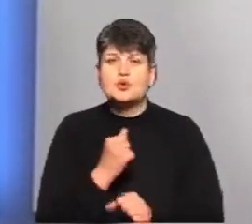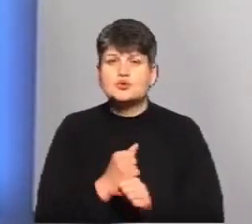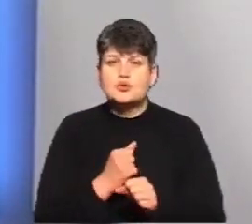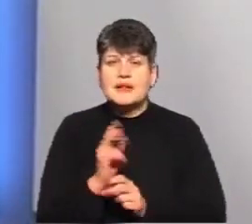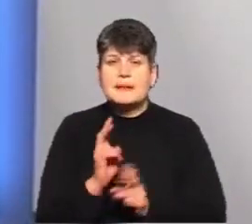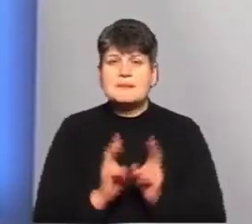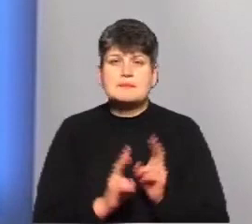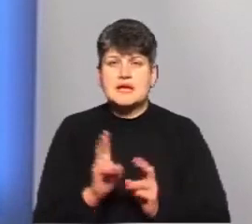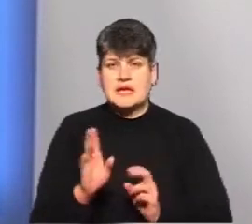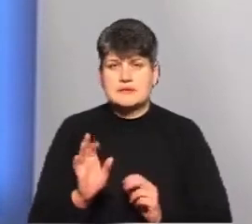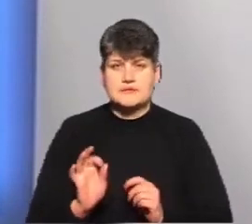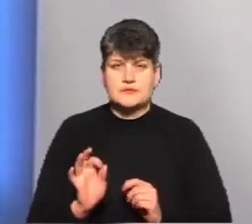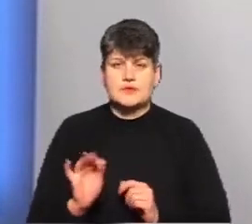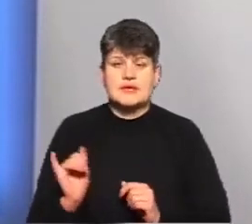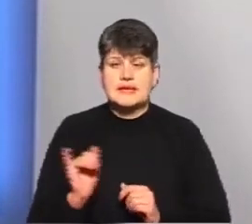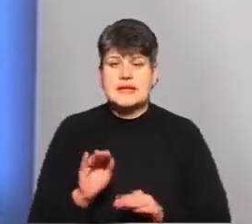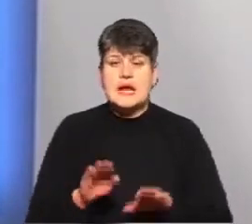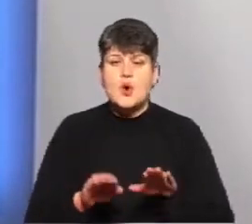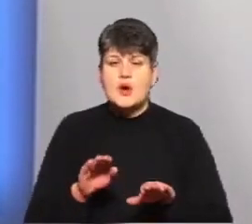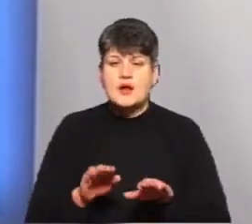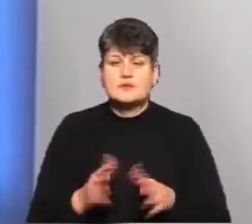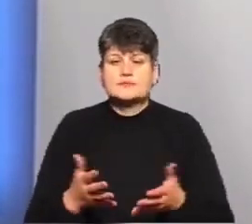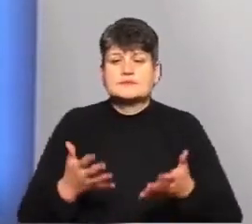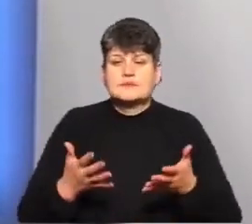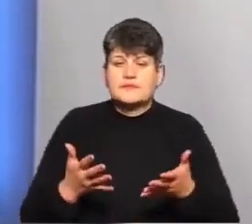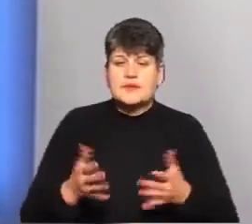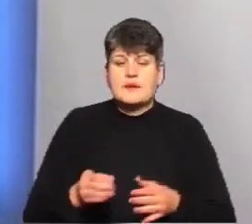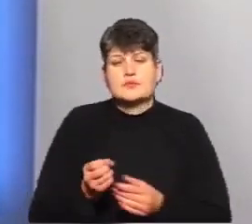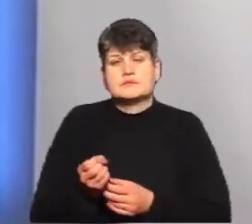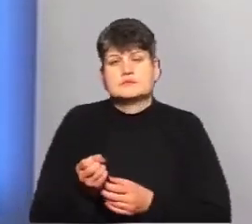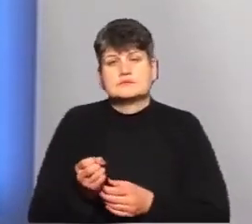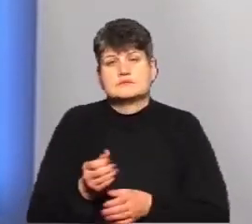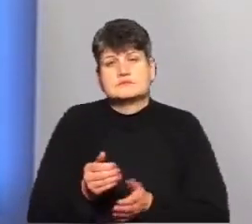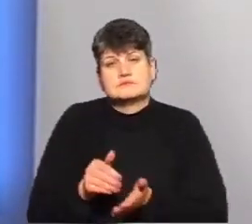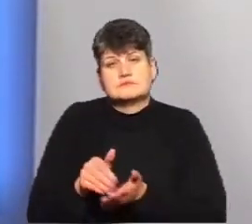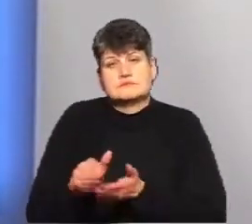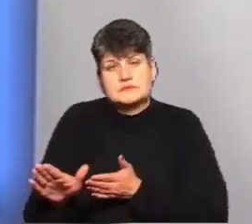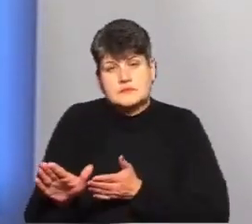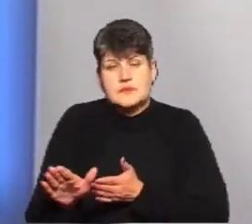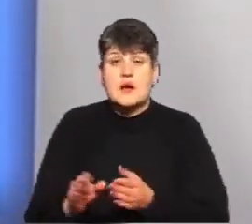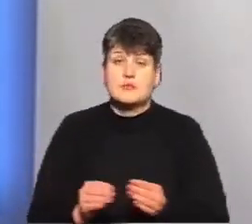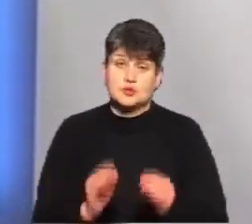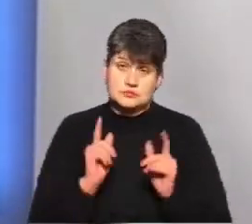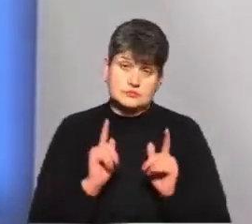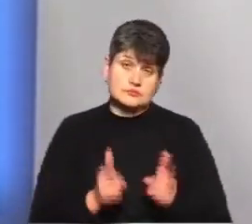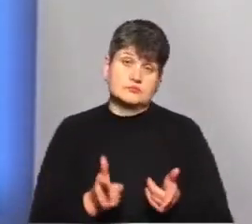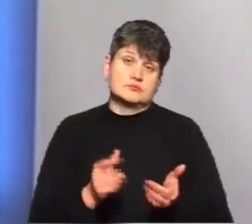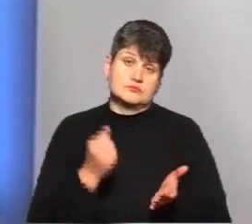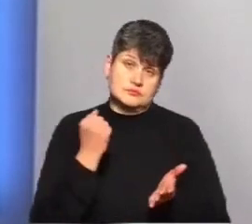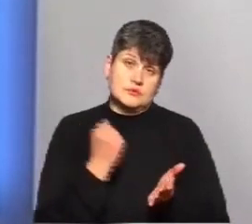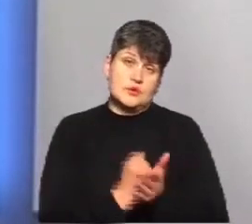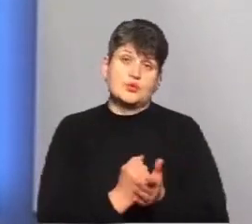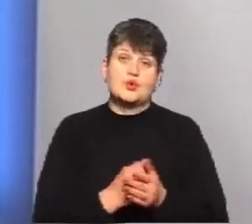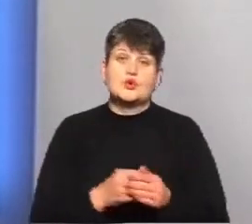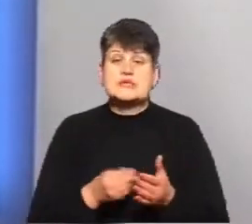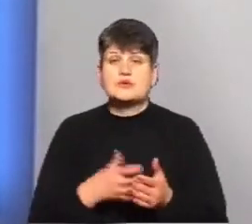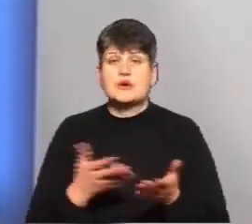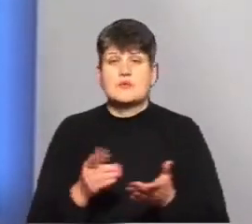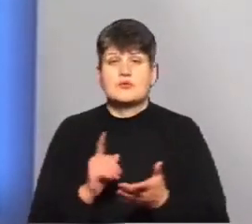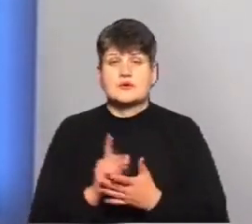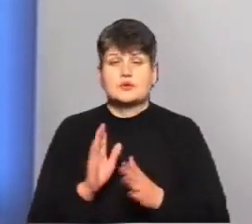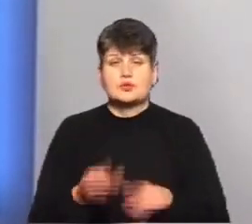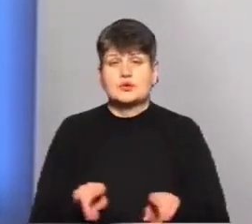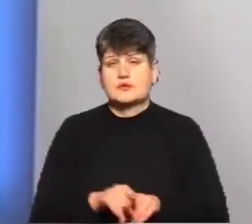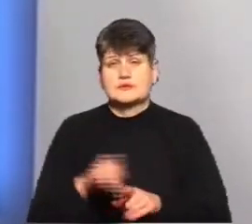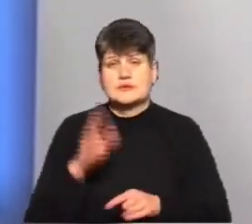І регулятор встановлює або відхиляє, або встановлює ту ціну, яка повинна бути. Так само ця вода, що ви говорите, в